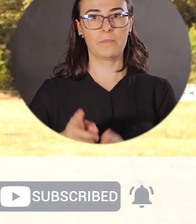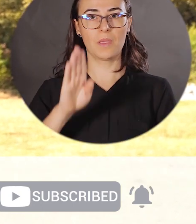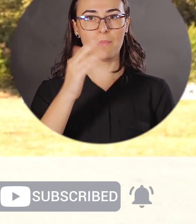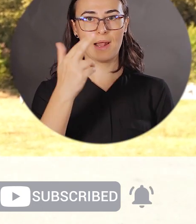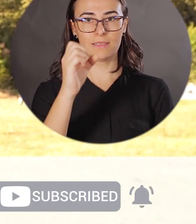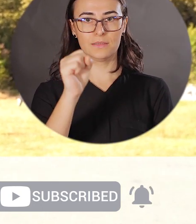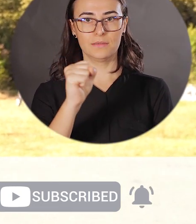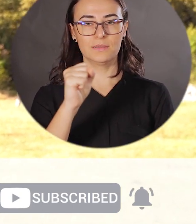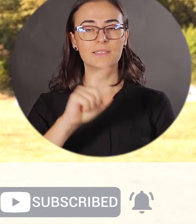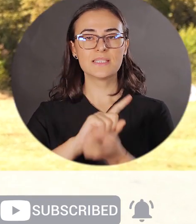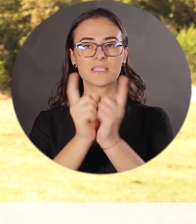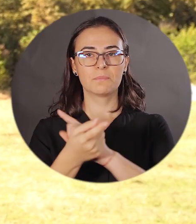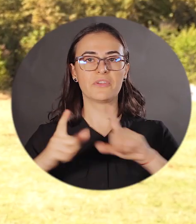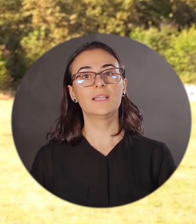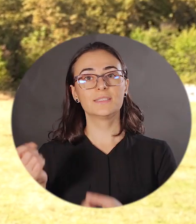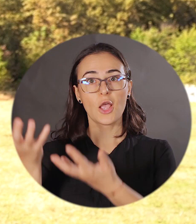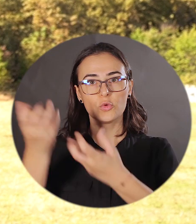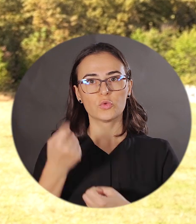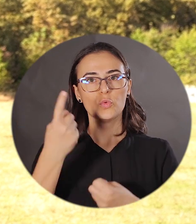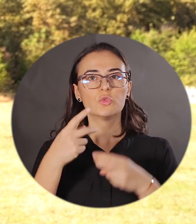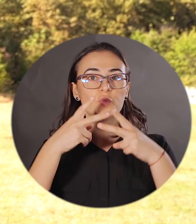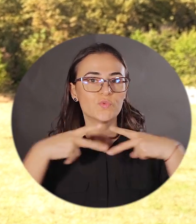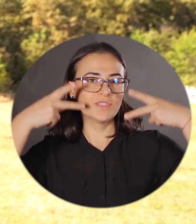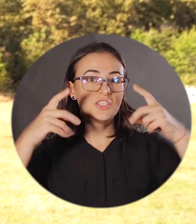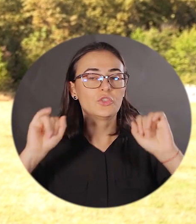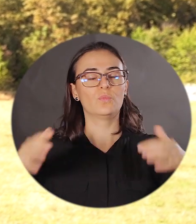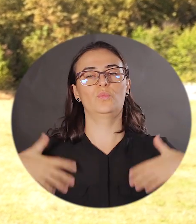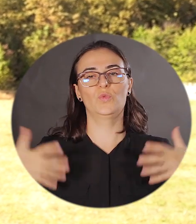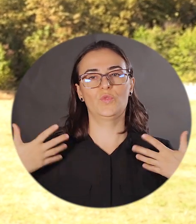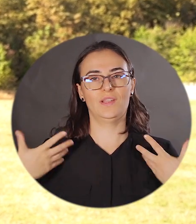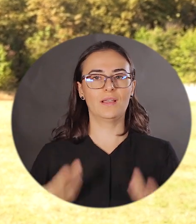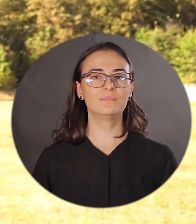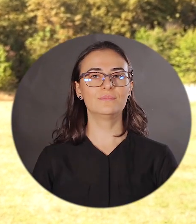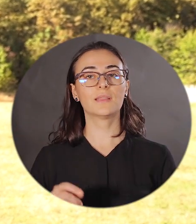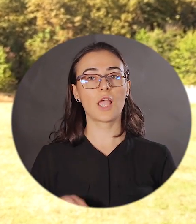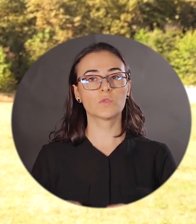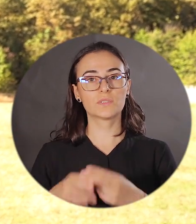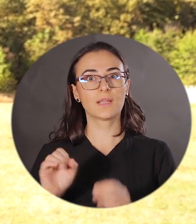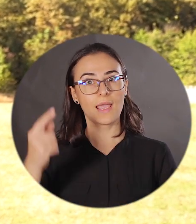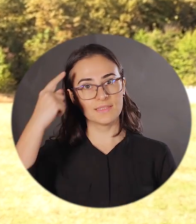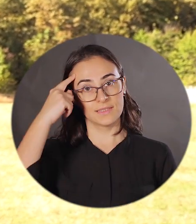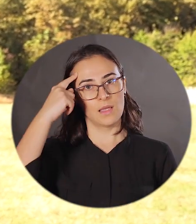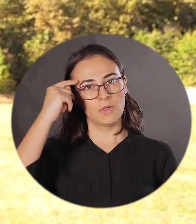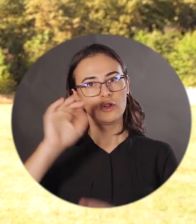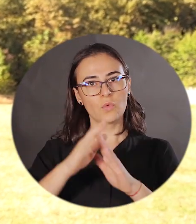Terapia Bars ce face? Îți schimbă viața. Cum? Îți aduce ușurință, îți aduce bucurie, îți